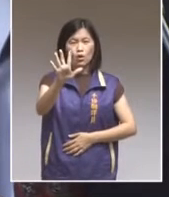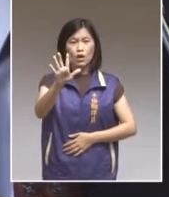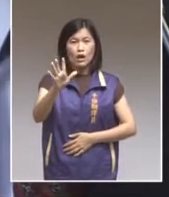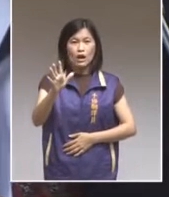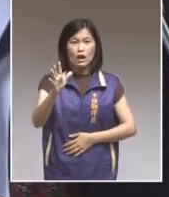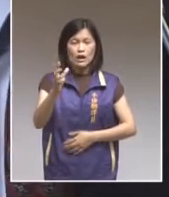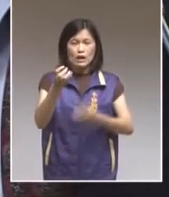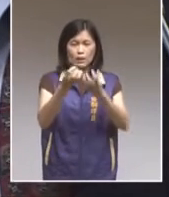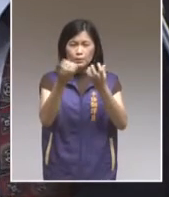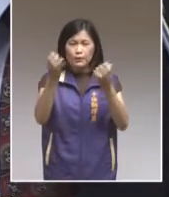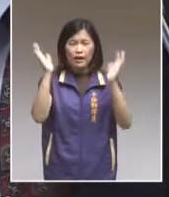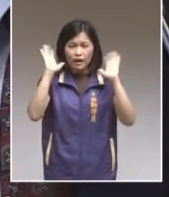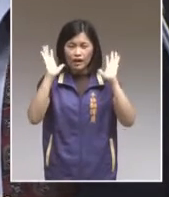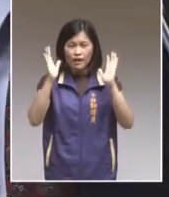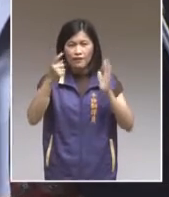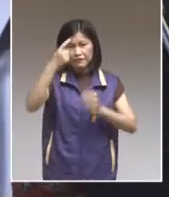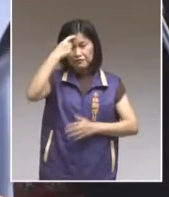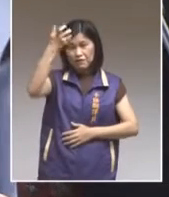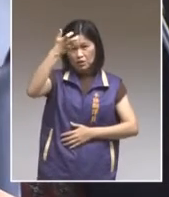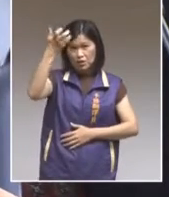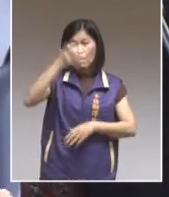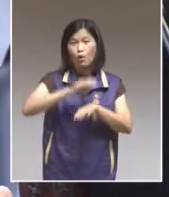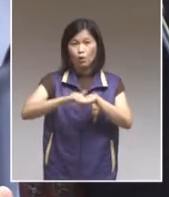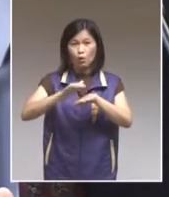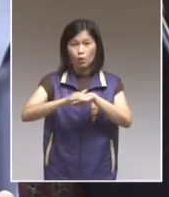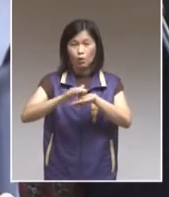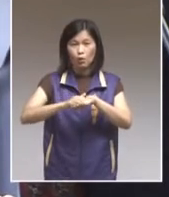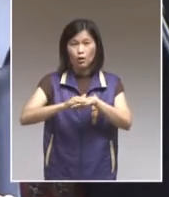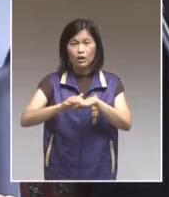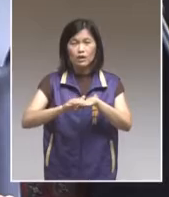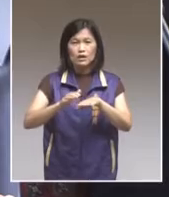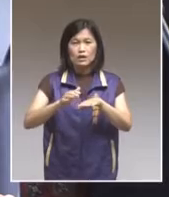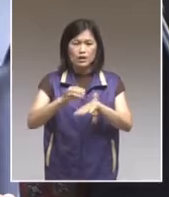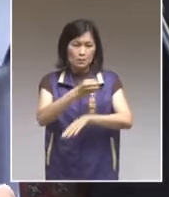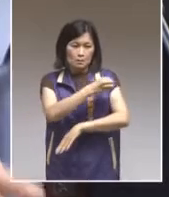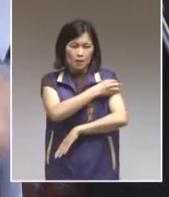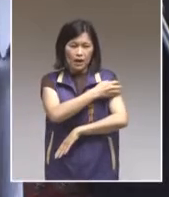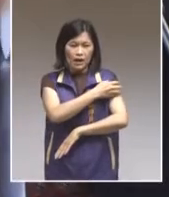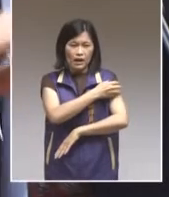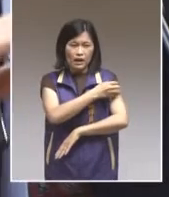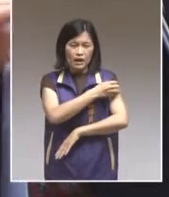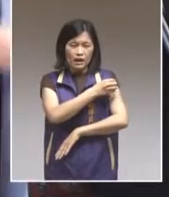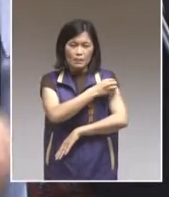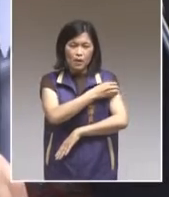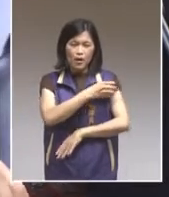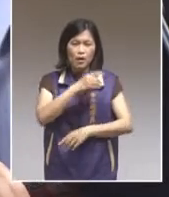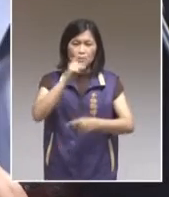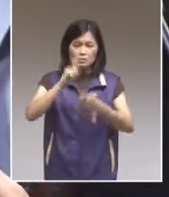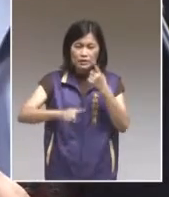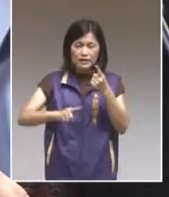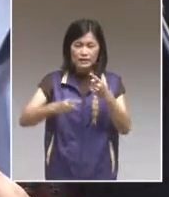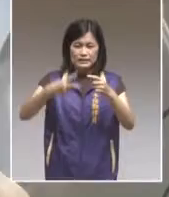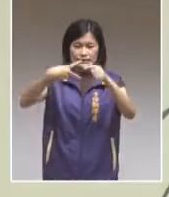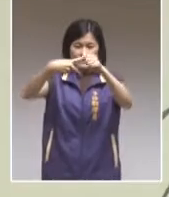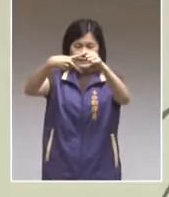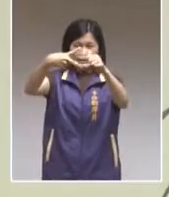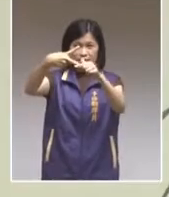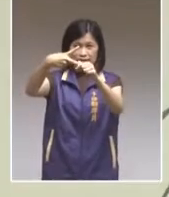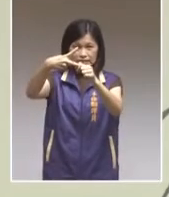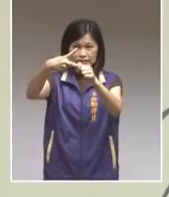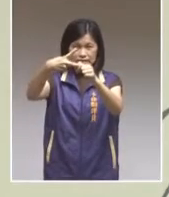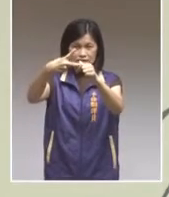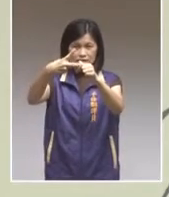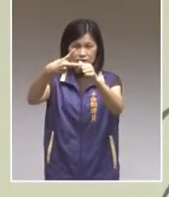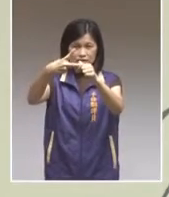会有发烧的现象哈。那通常来讲，局部不良反应第一剂跟第二剂的一个比